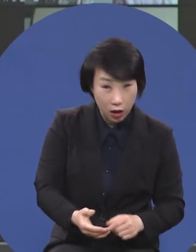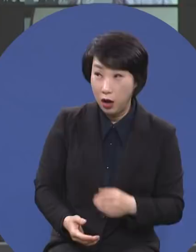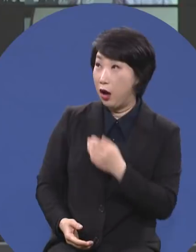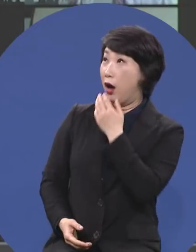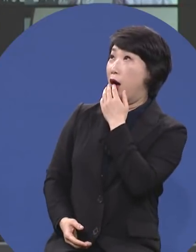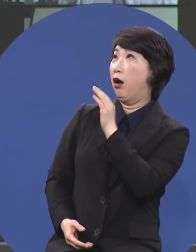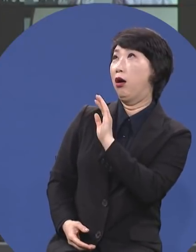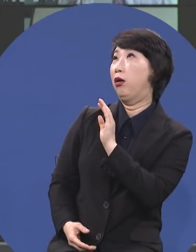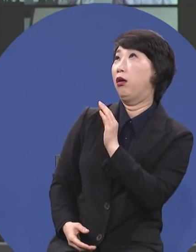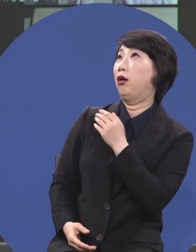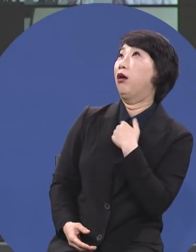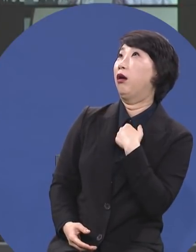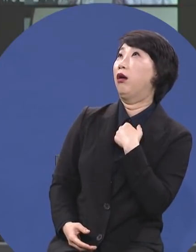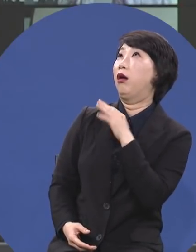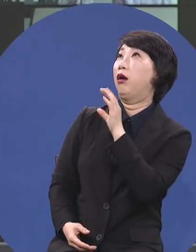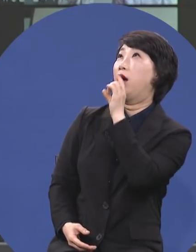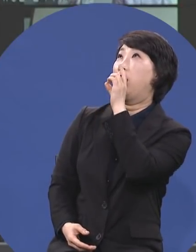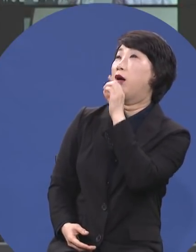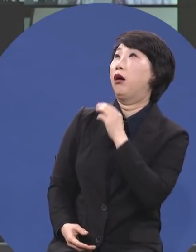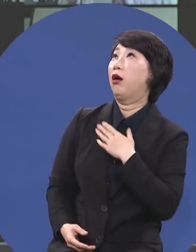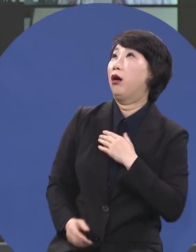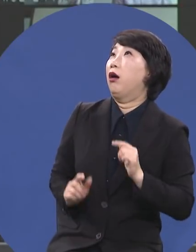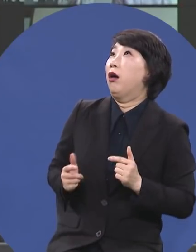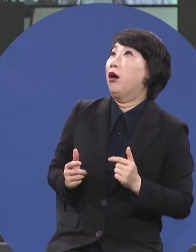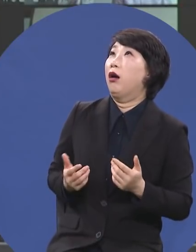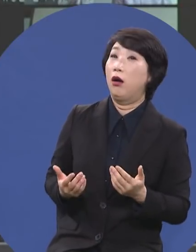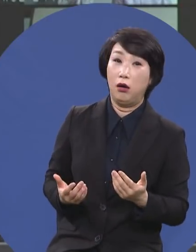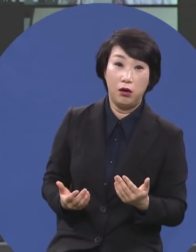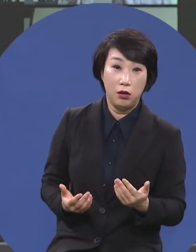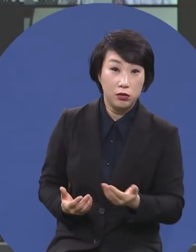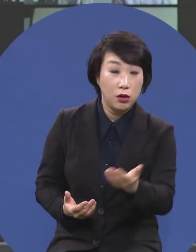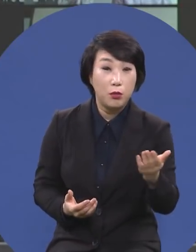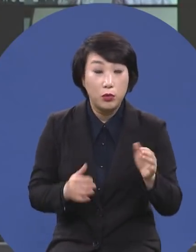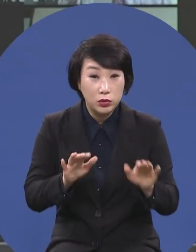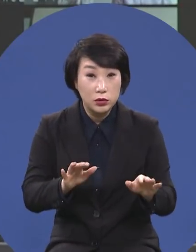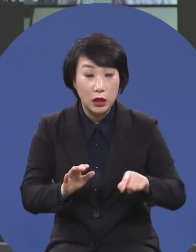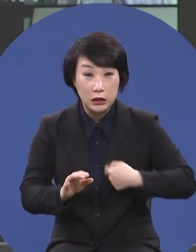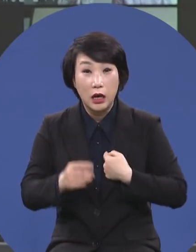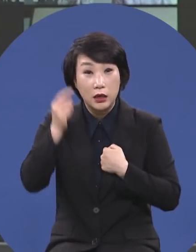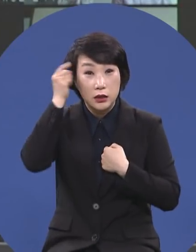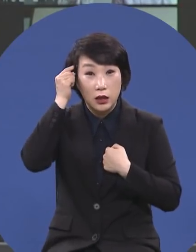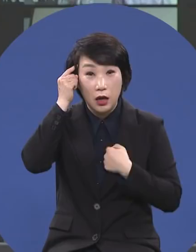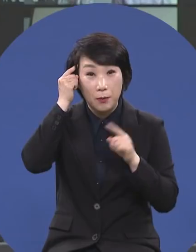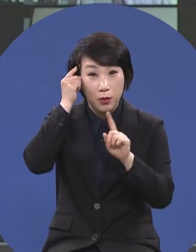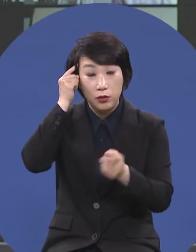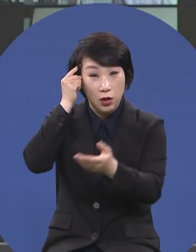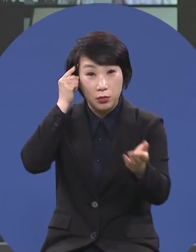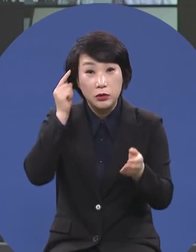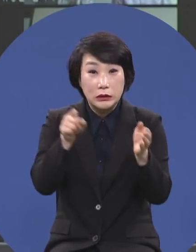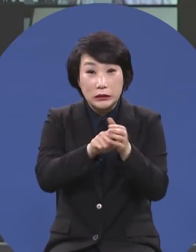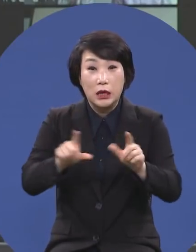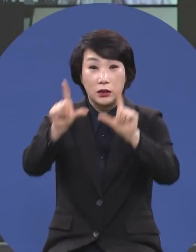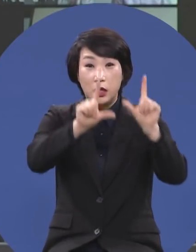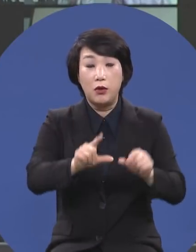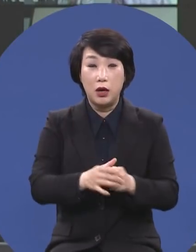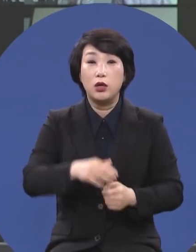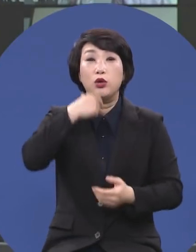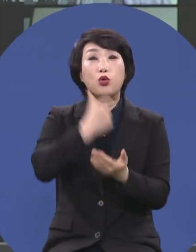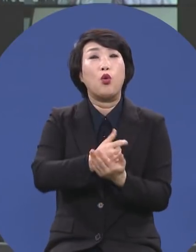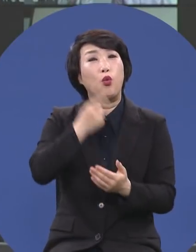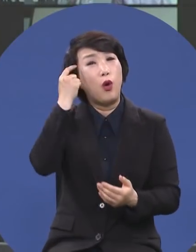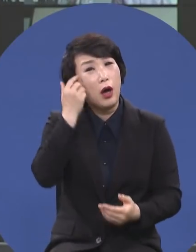아니 그 말씀대로 못 살았네. 그런데 왜 자기는 그렇게 신앙생활을 속고